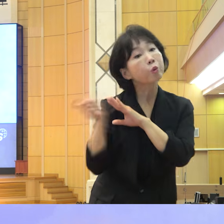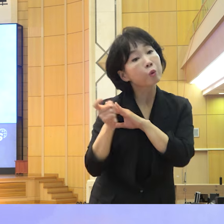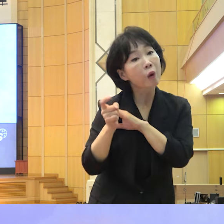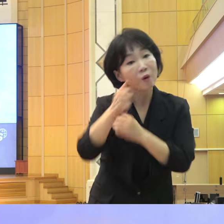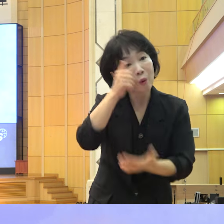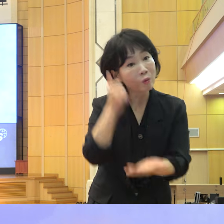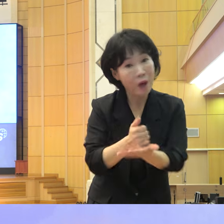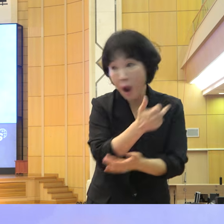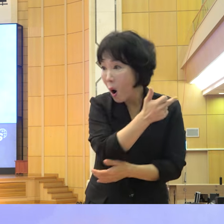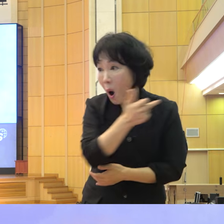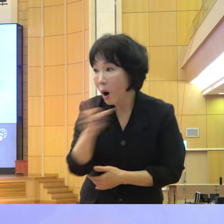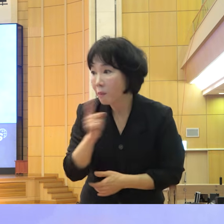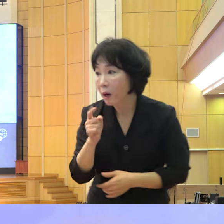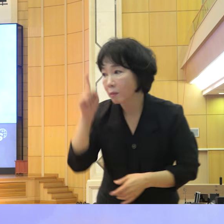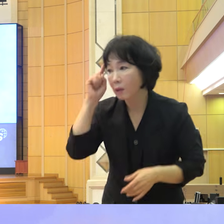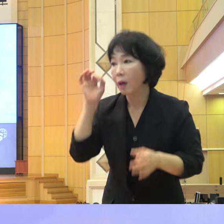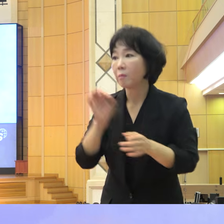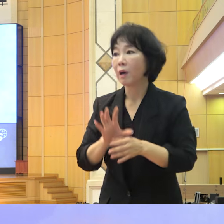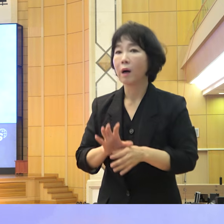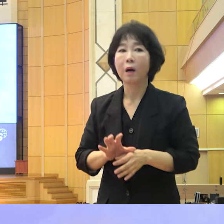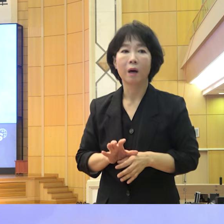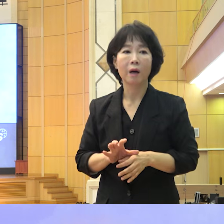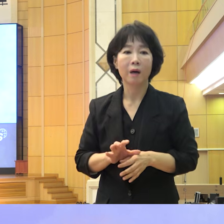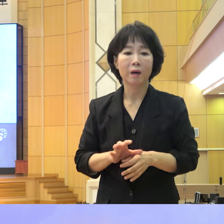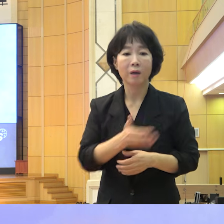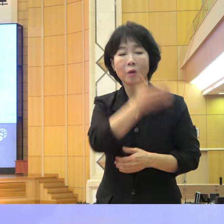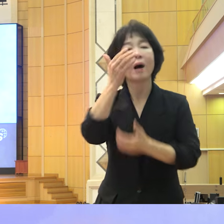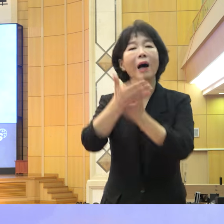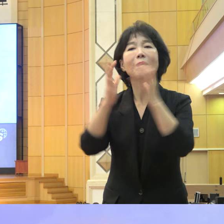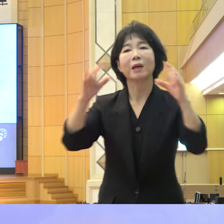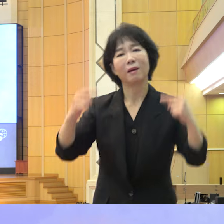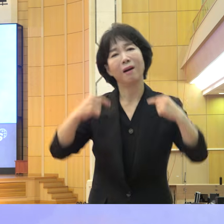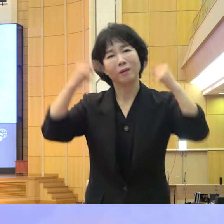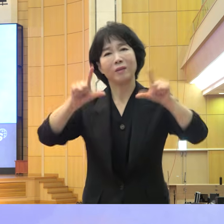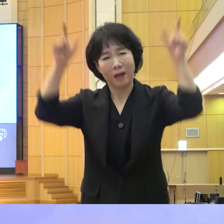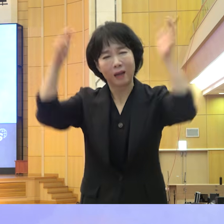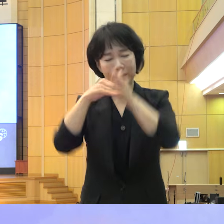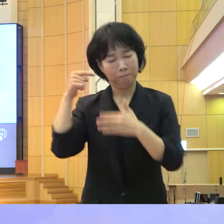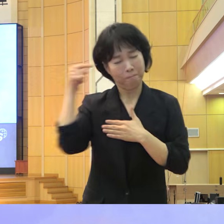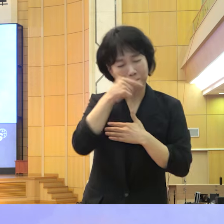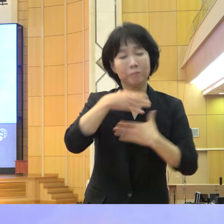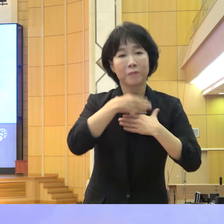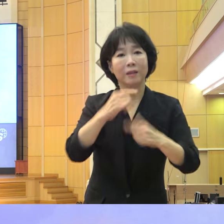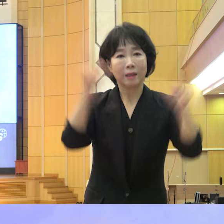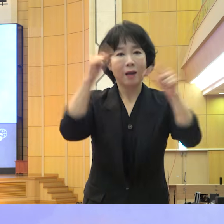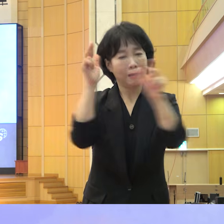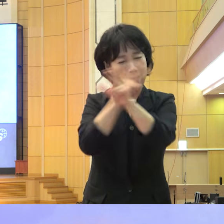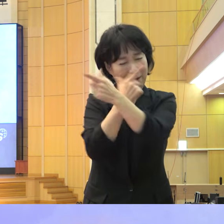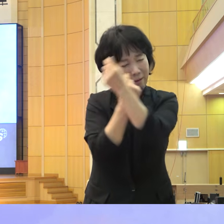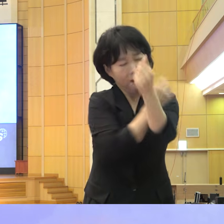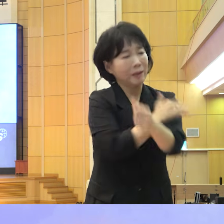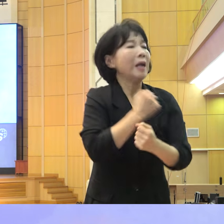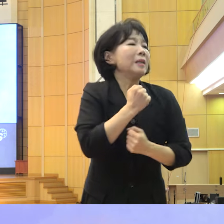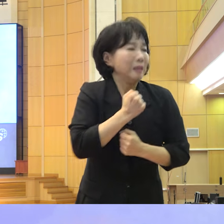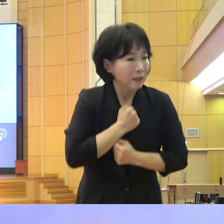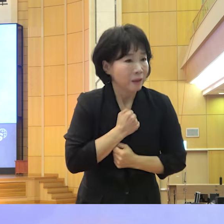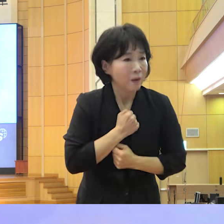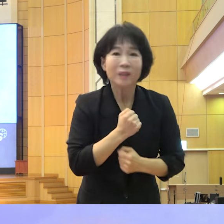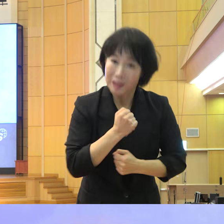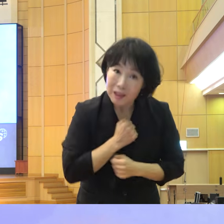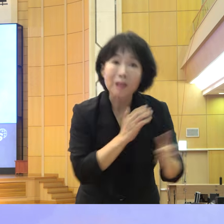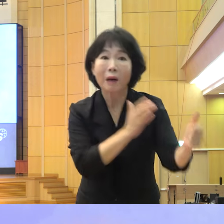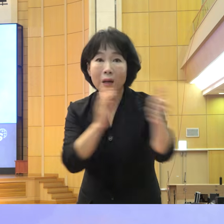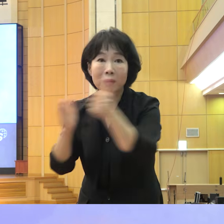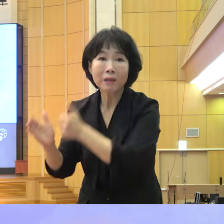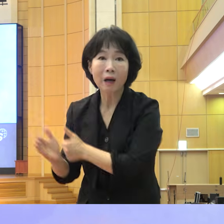날을 도적질한 자예요. 여러분 주님 나라 갈 때까지 철저하게 안식일만큼은 그것도 억지로